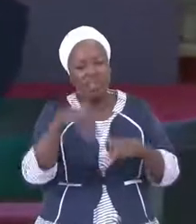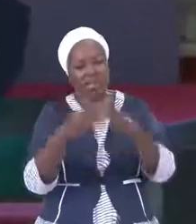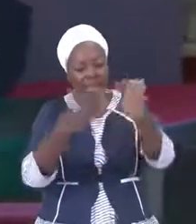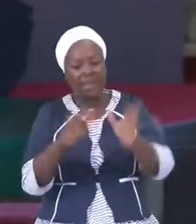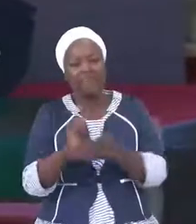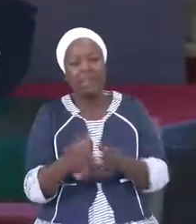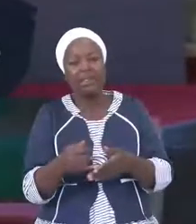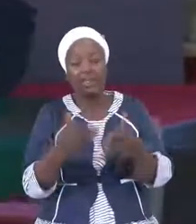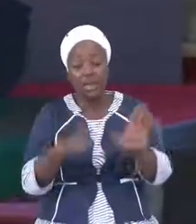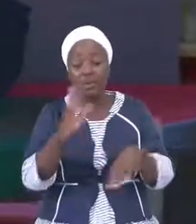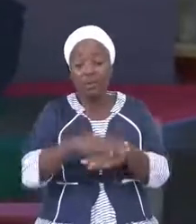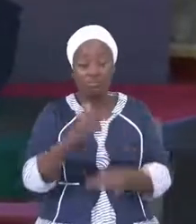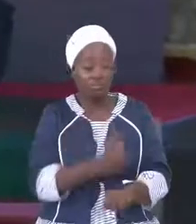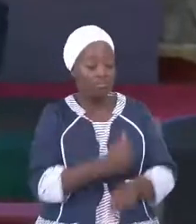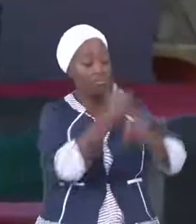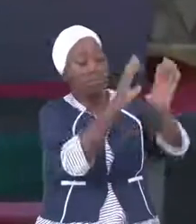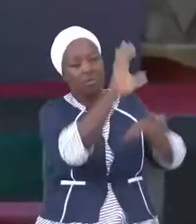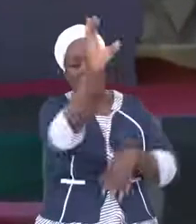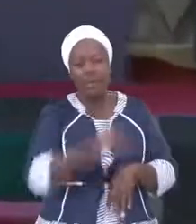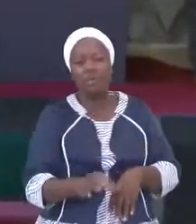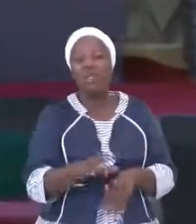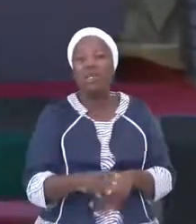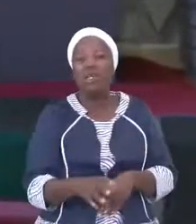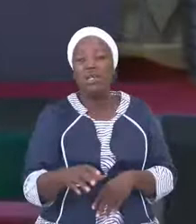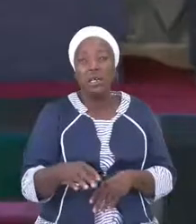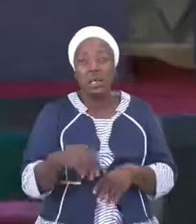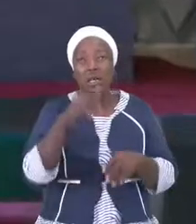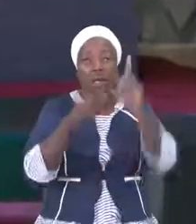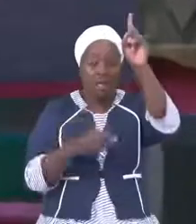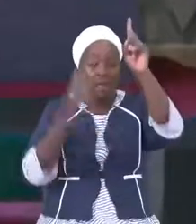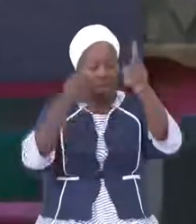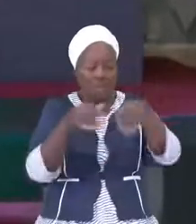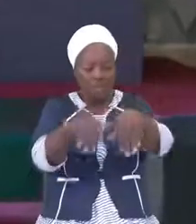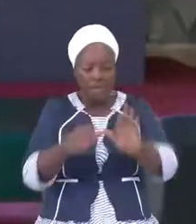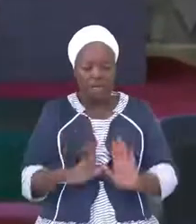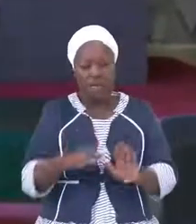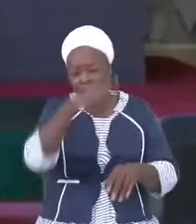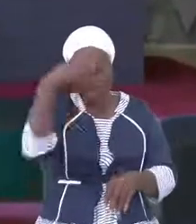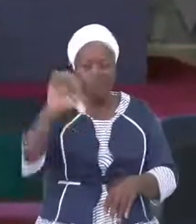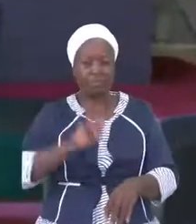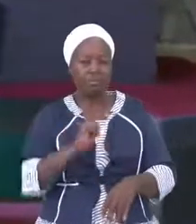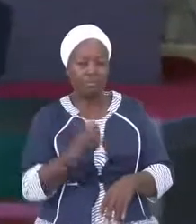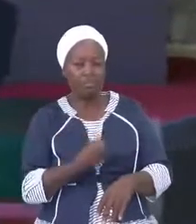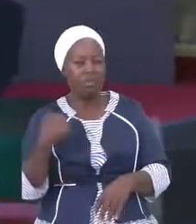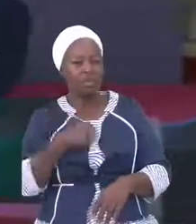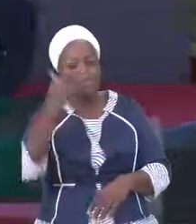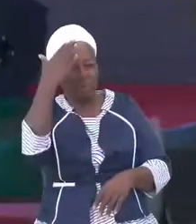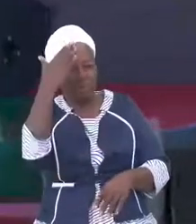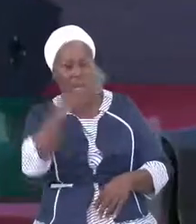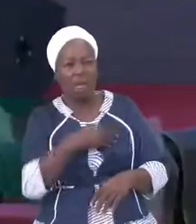est mort à la croix du calvaire. Il est enseveli pour nous et nous nous identifions avec